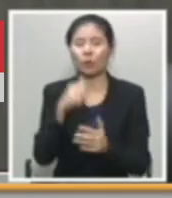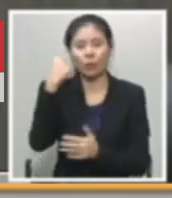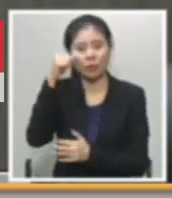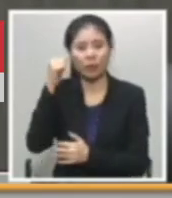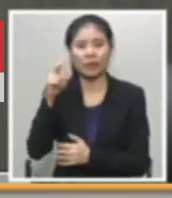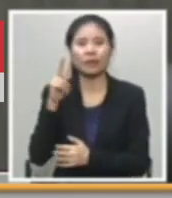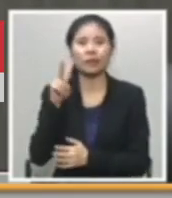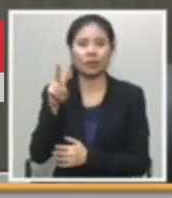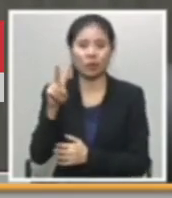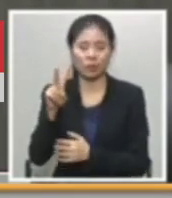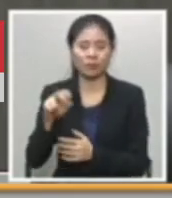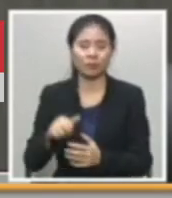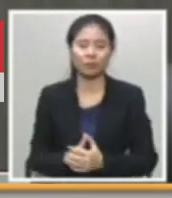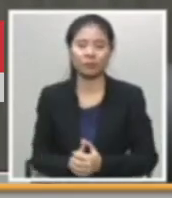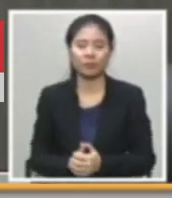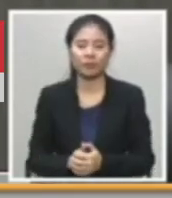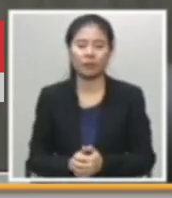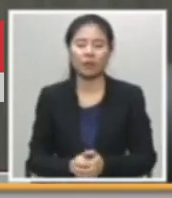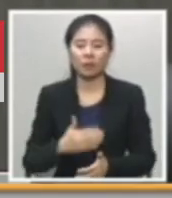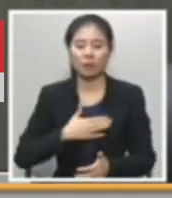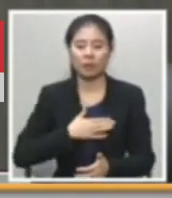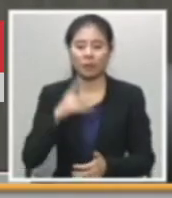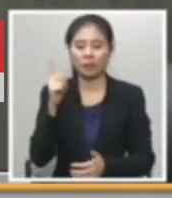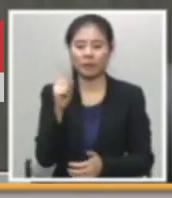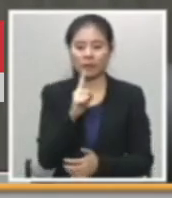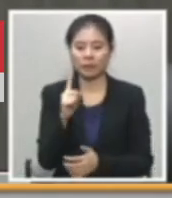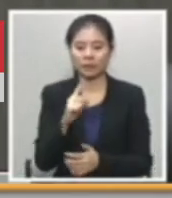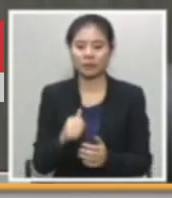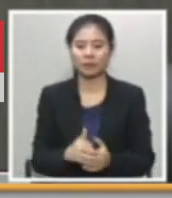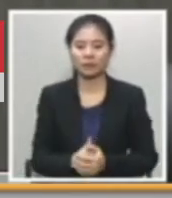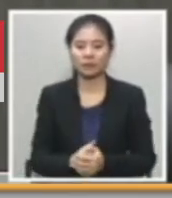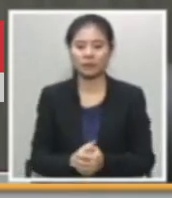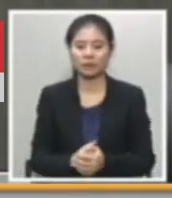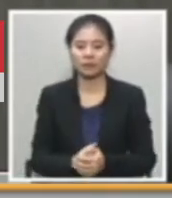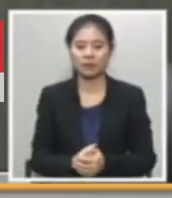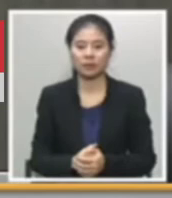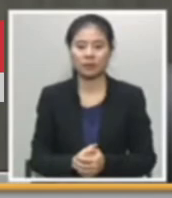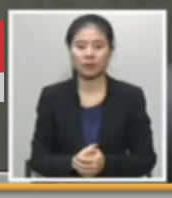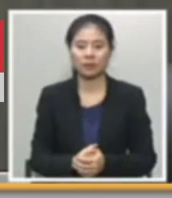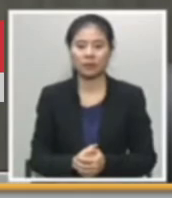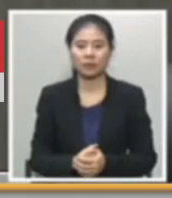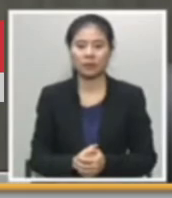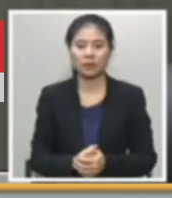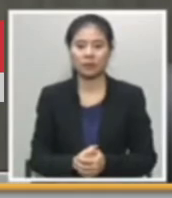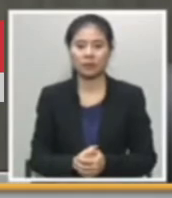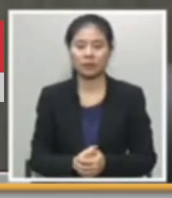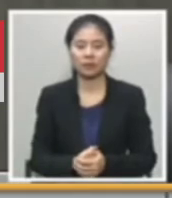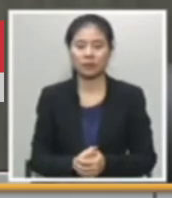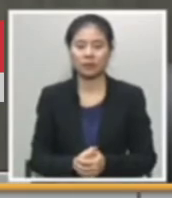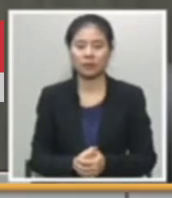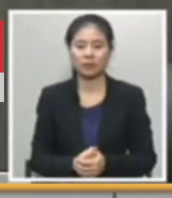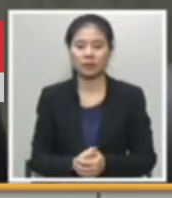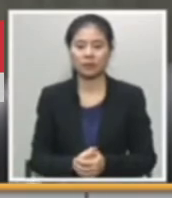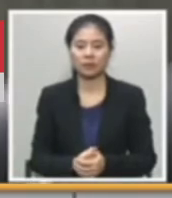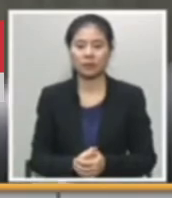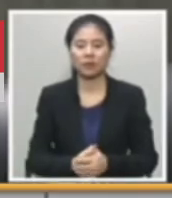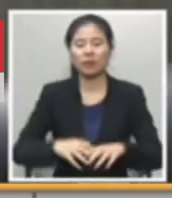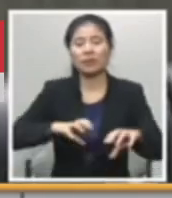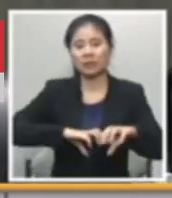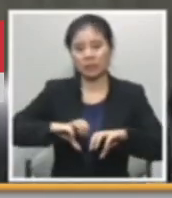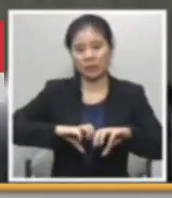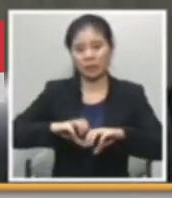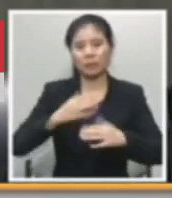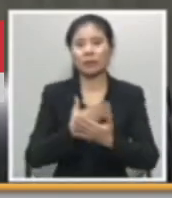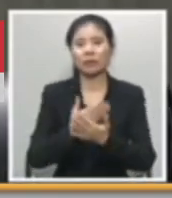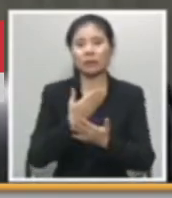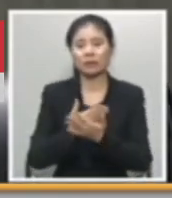วันสำหรับกระผมได้รับมอบหมายในภาพรวมว่าการจัดทำงบประมาณร